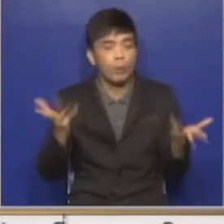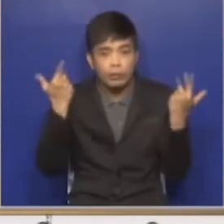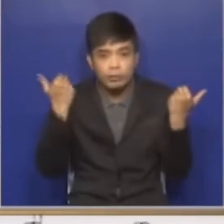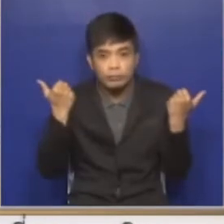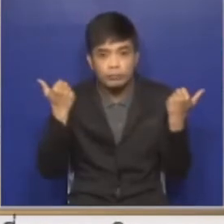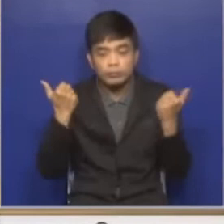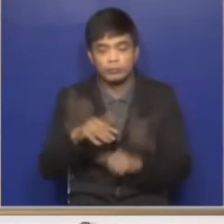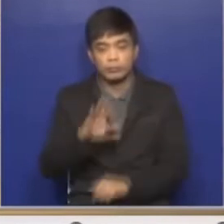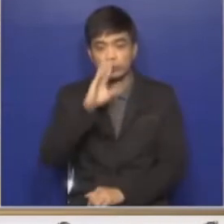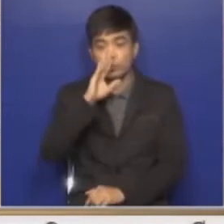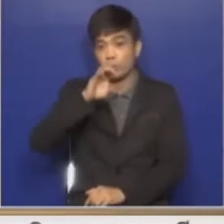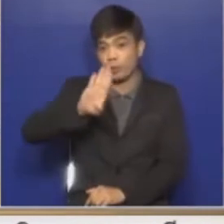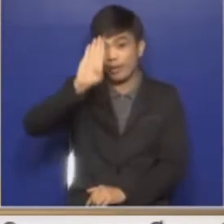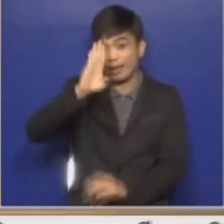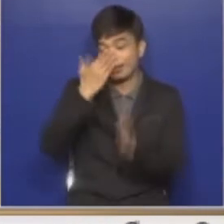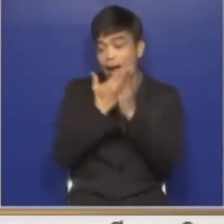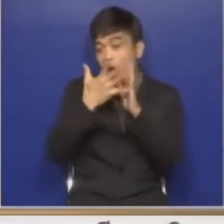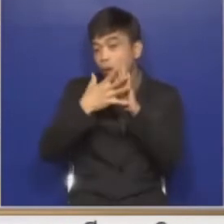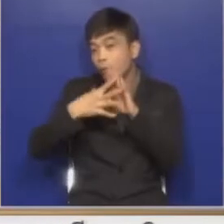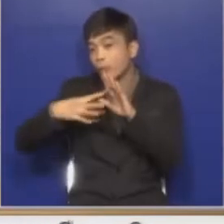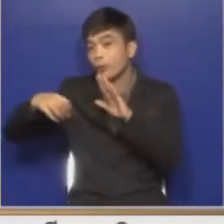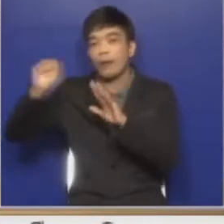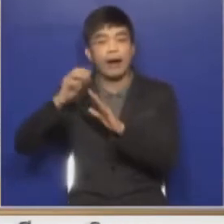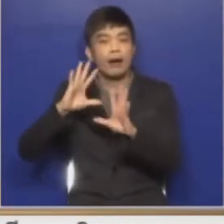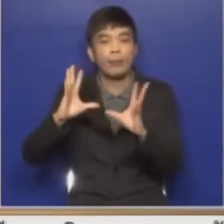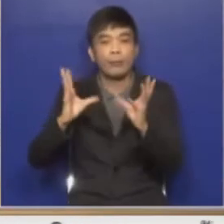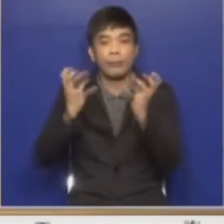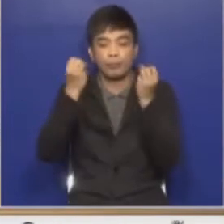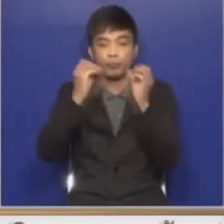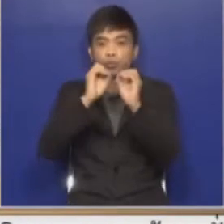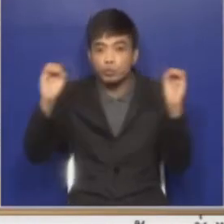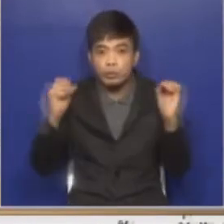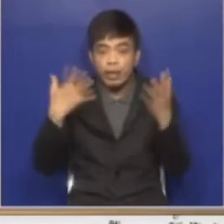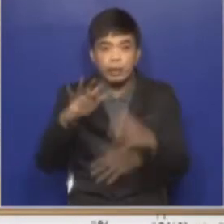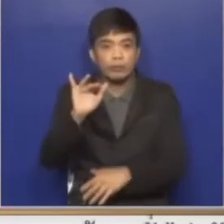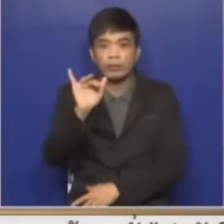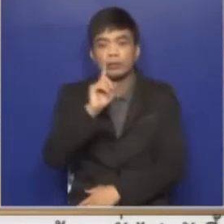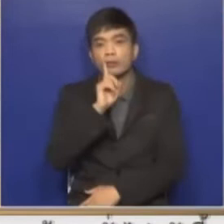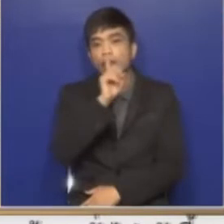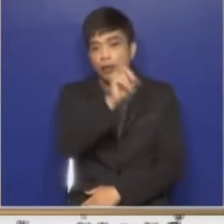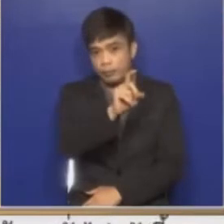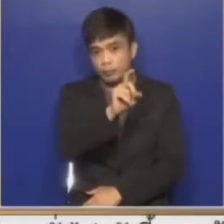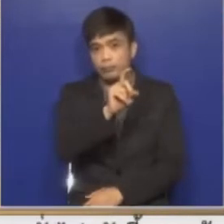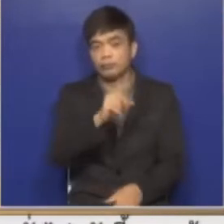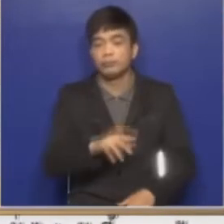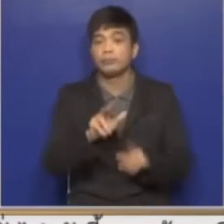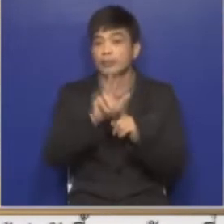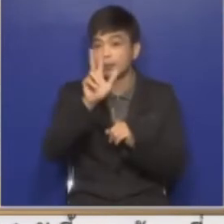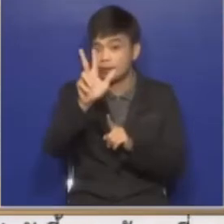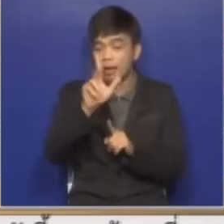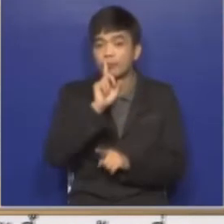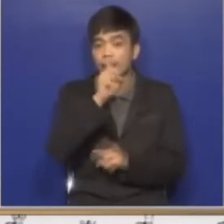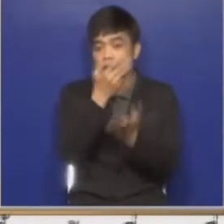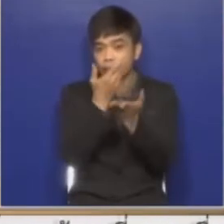เงินออกจากบริษัทไปหมดแล้วอ่ะตอบคำถามที่ 3อันนะครับก็คือเรื่องเงิน